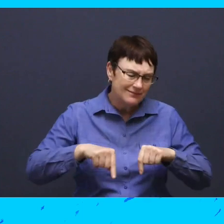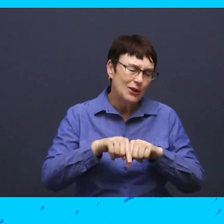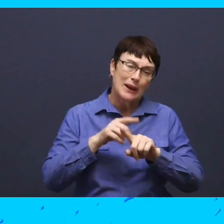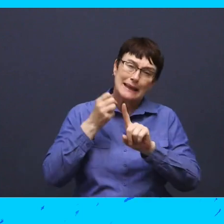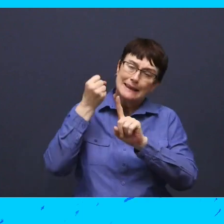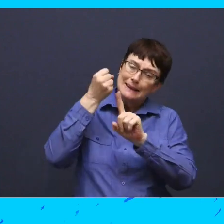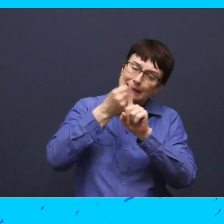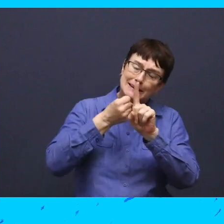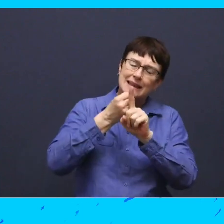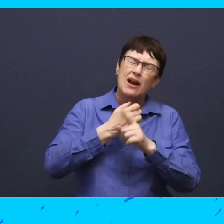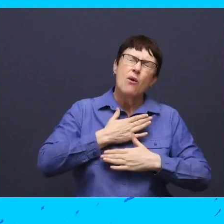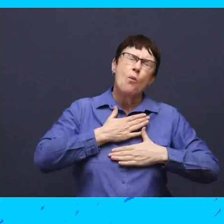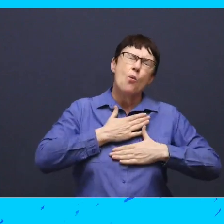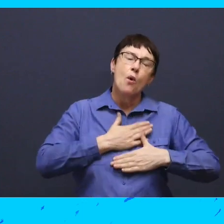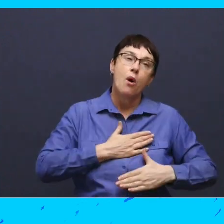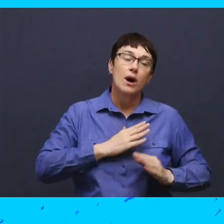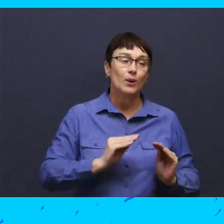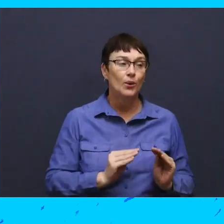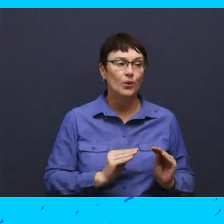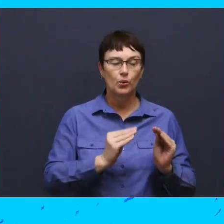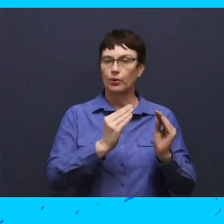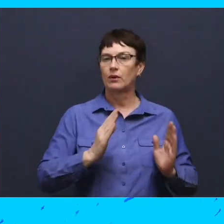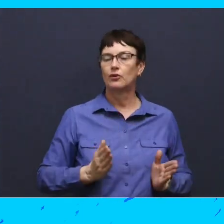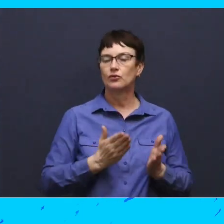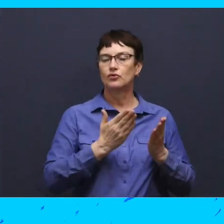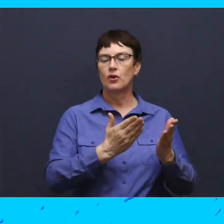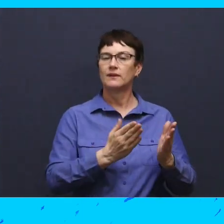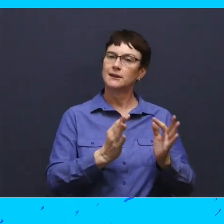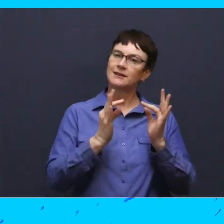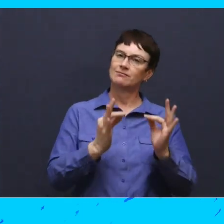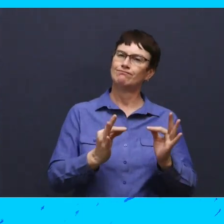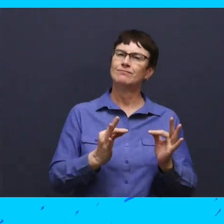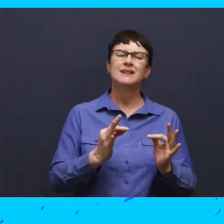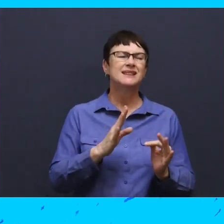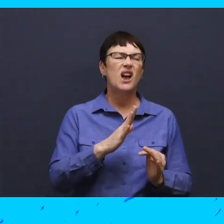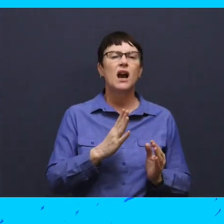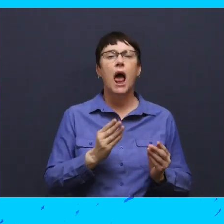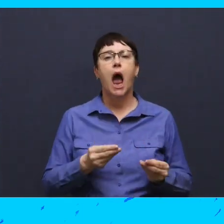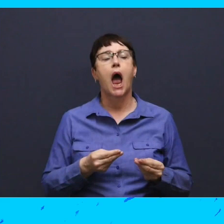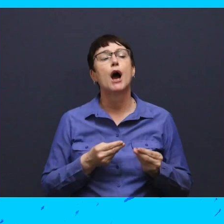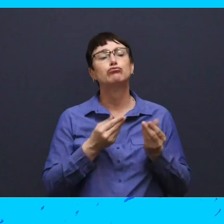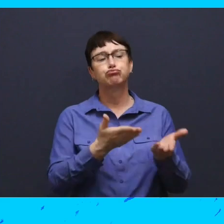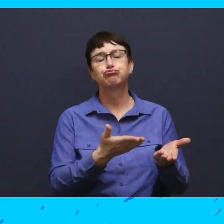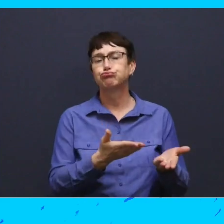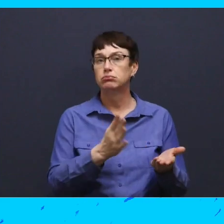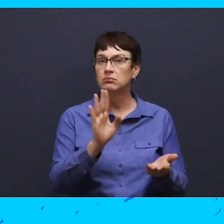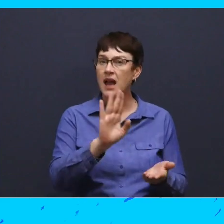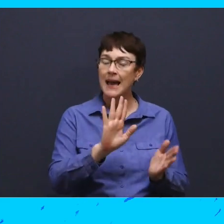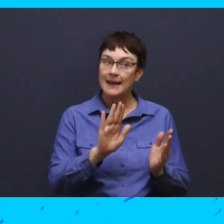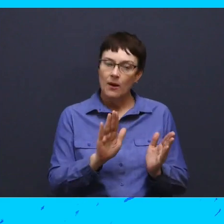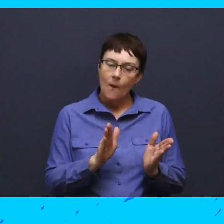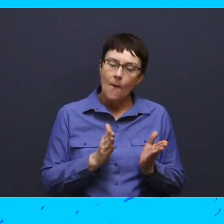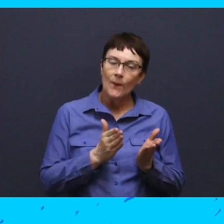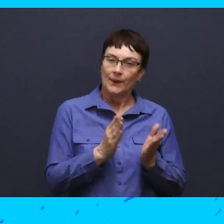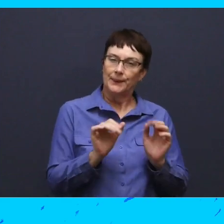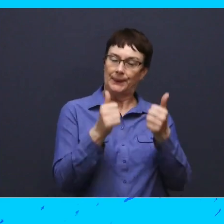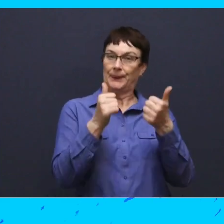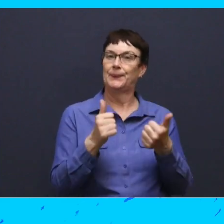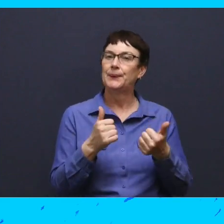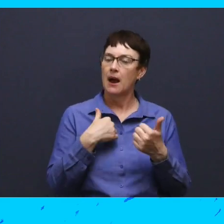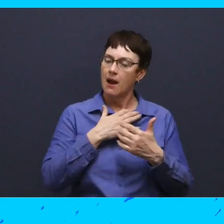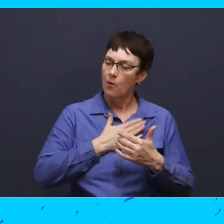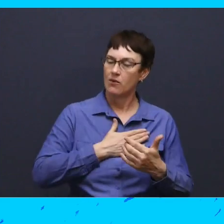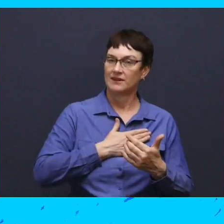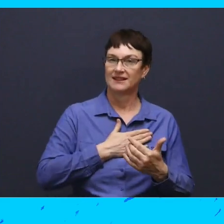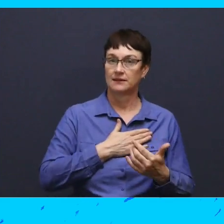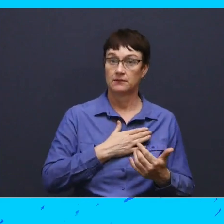accès aux jeunes, non seulement à n'importe quel service, mais aussi à la qualité de service, parce que je